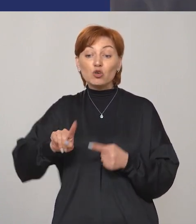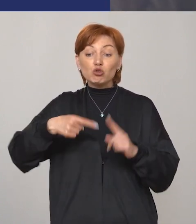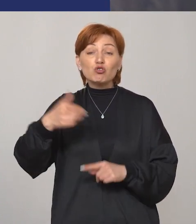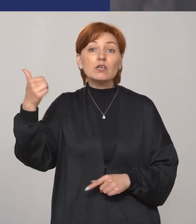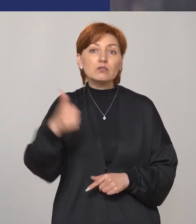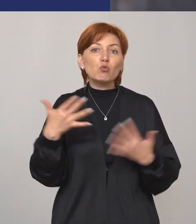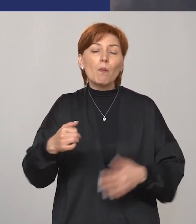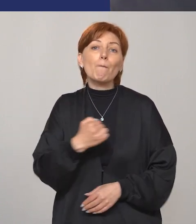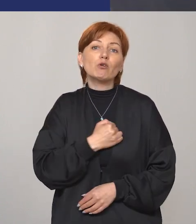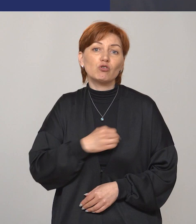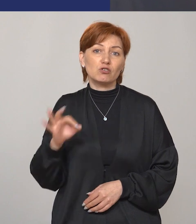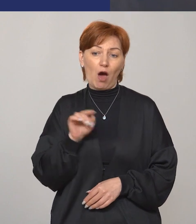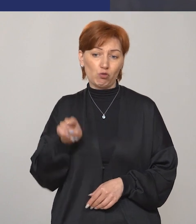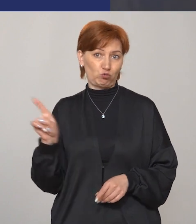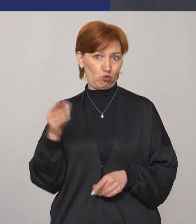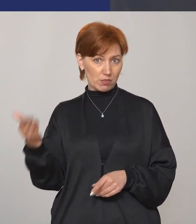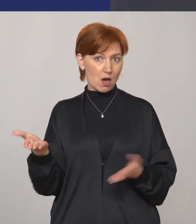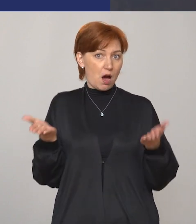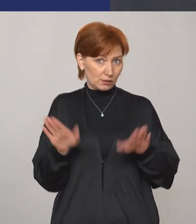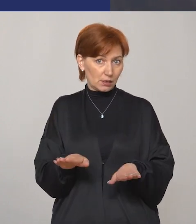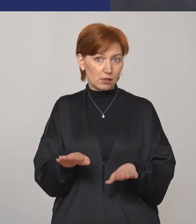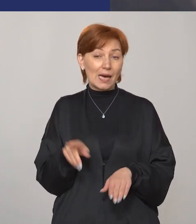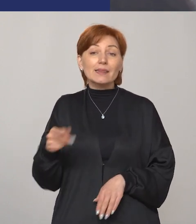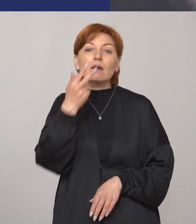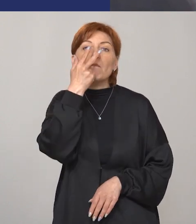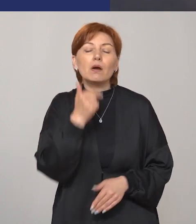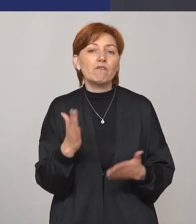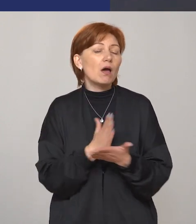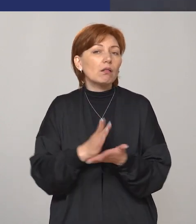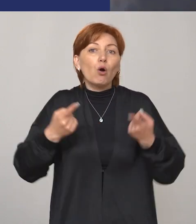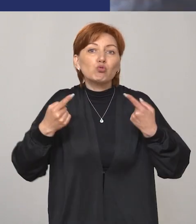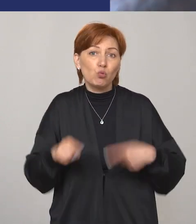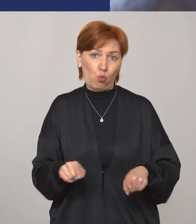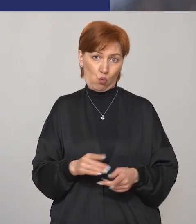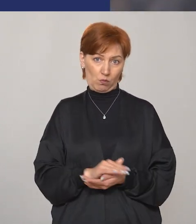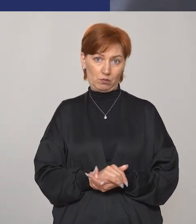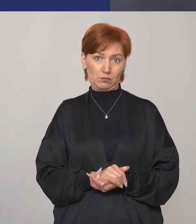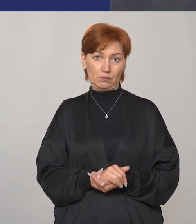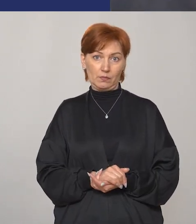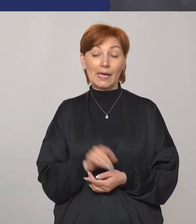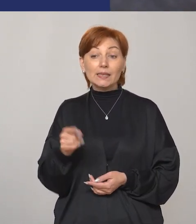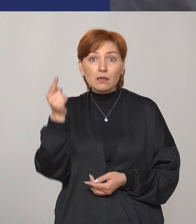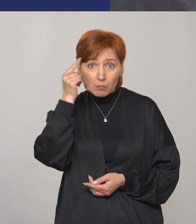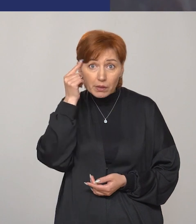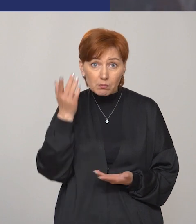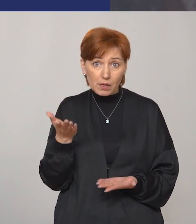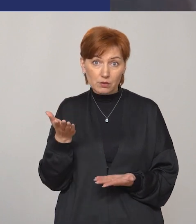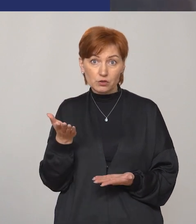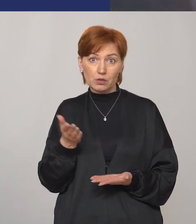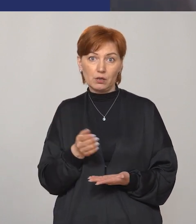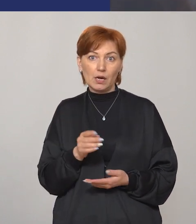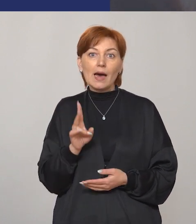Ты через неделю уже пожалеешь о том, что ты осталась. Ты привыкла к другому. Ты